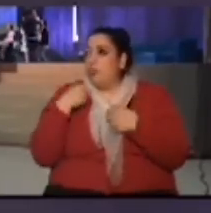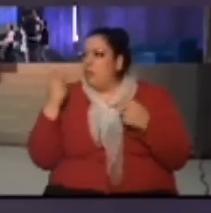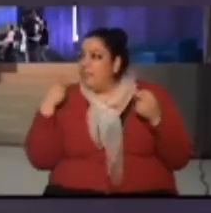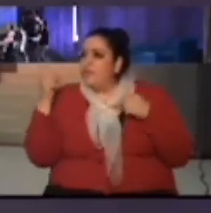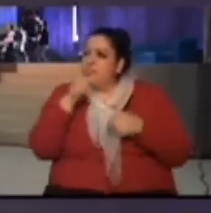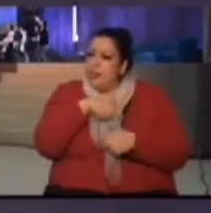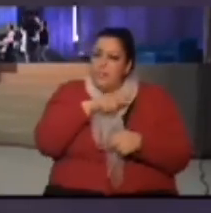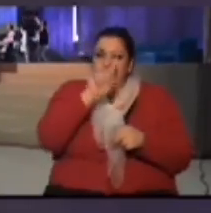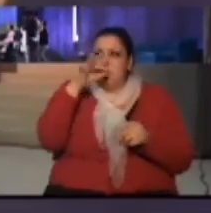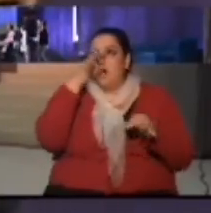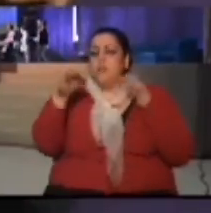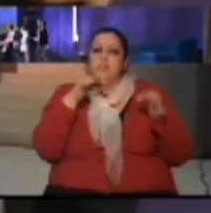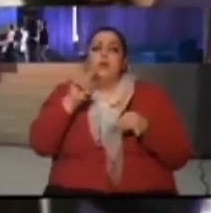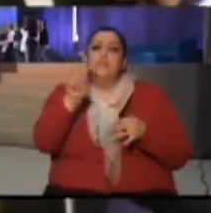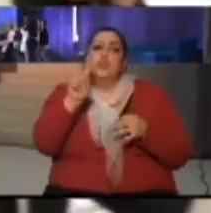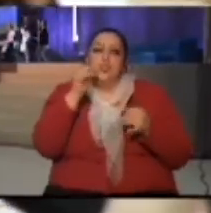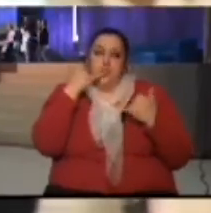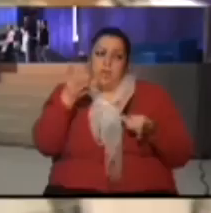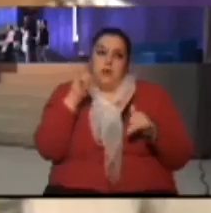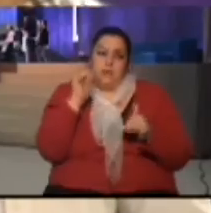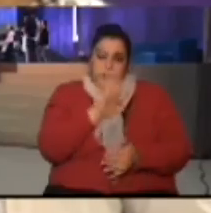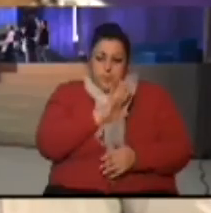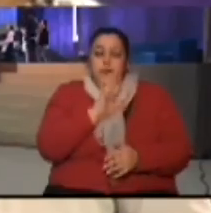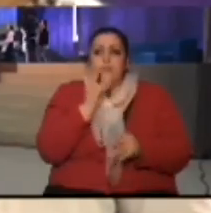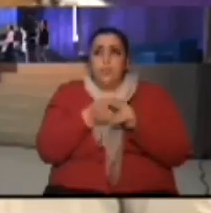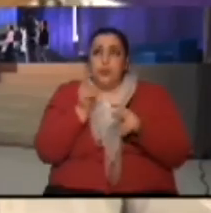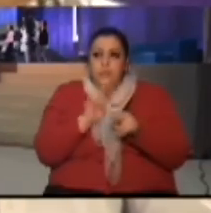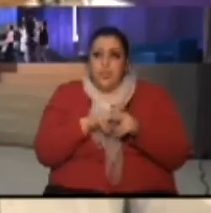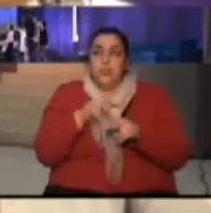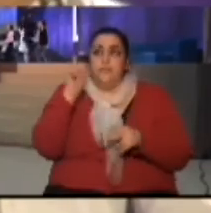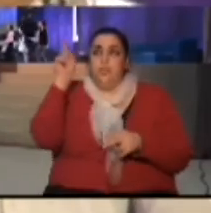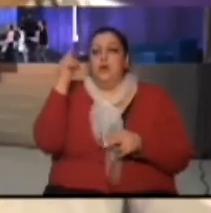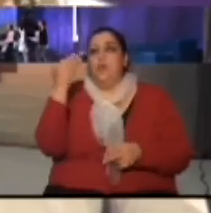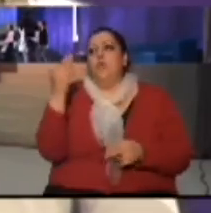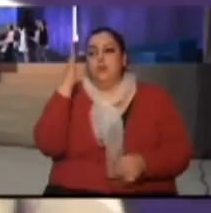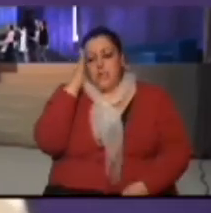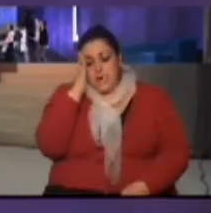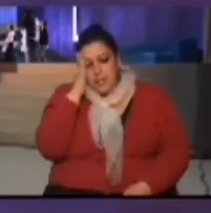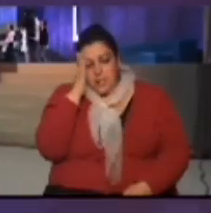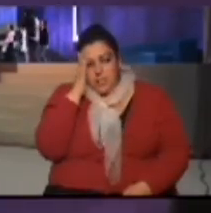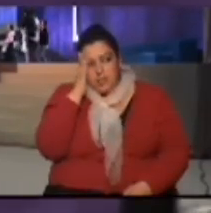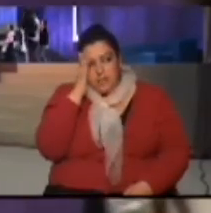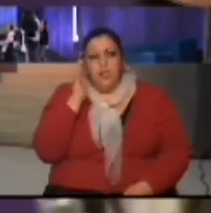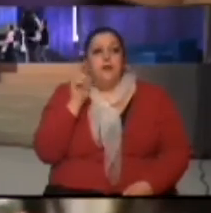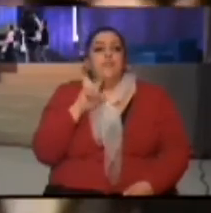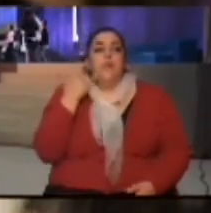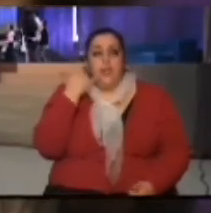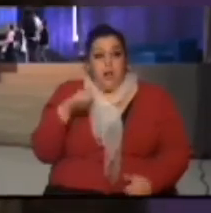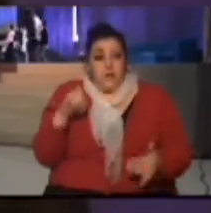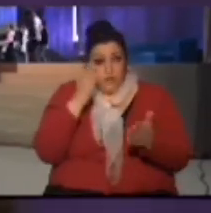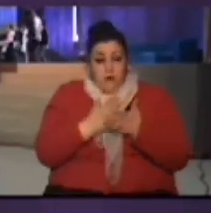տեղեկացրու, ոչ թե որ, այլ որովհետև նա է քո Տերը, որովհետև նա է քո